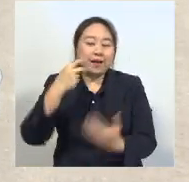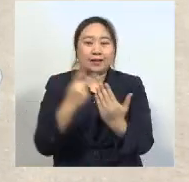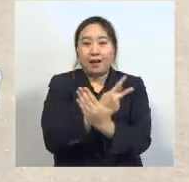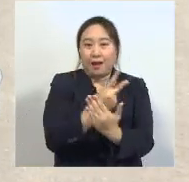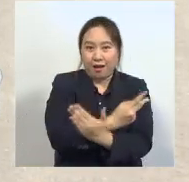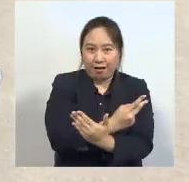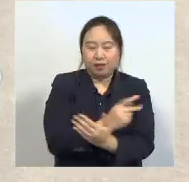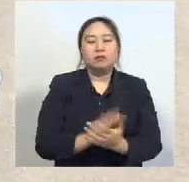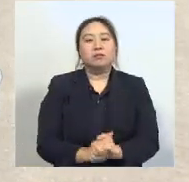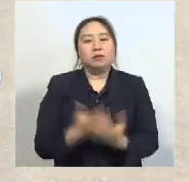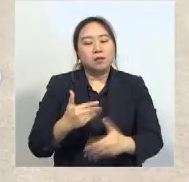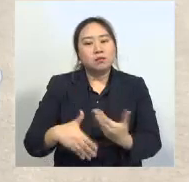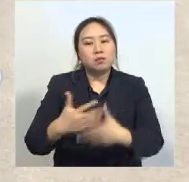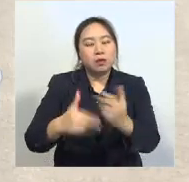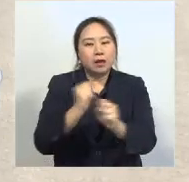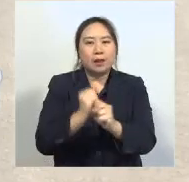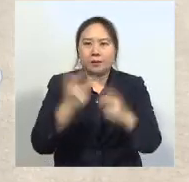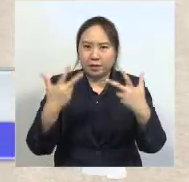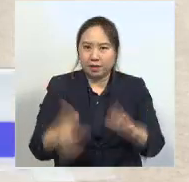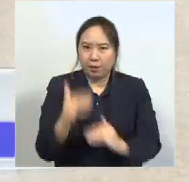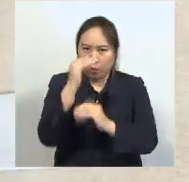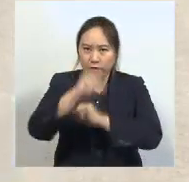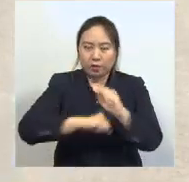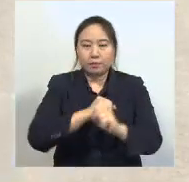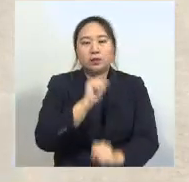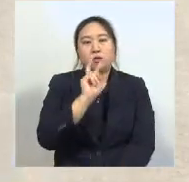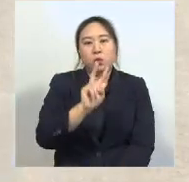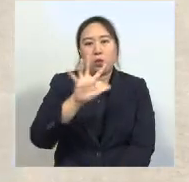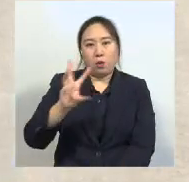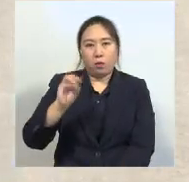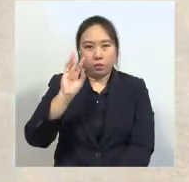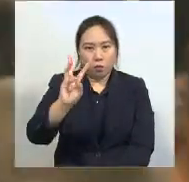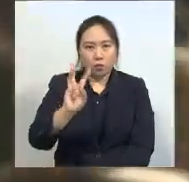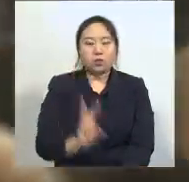พร้อมเดินหน้าโครงการนะคะให้แล้วเสร็จภายในปี2566ค่ะ